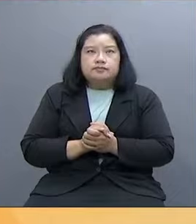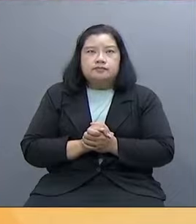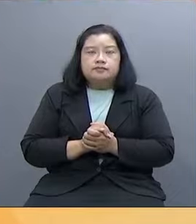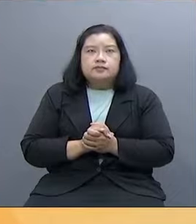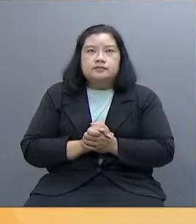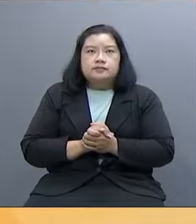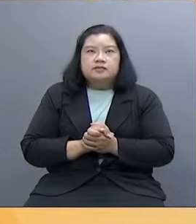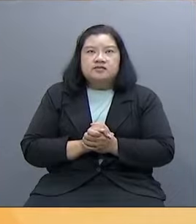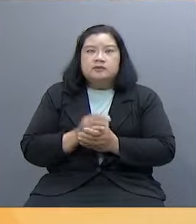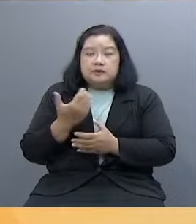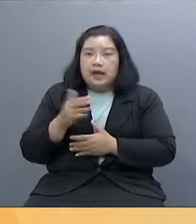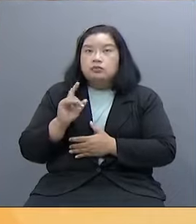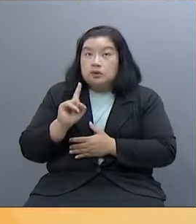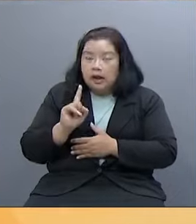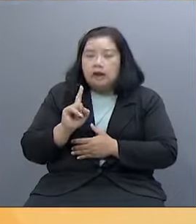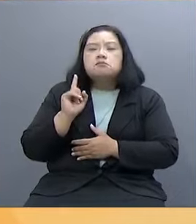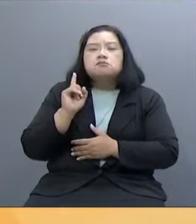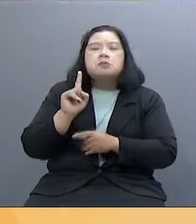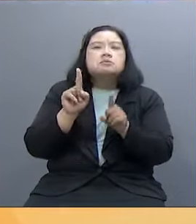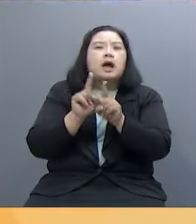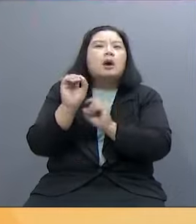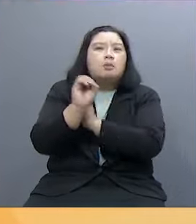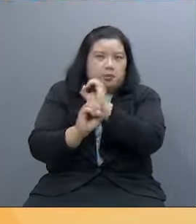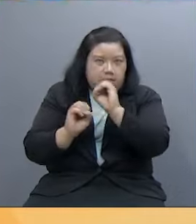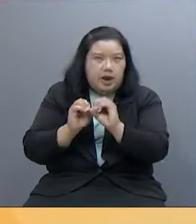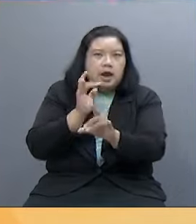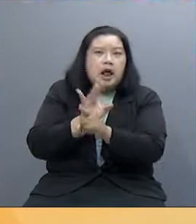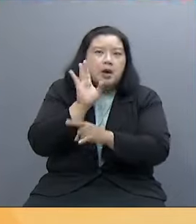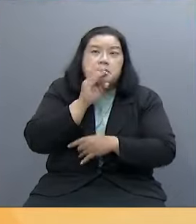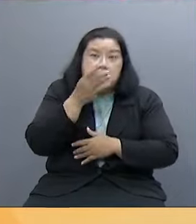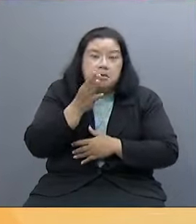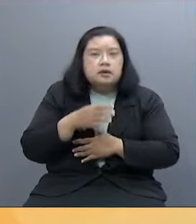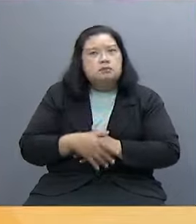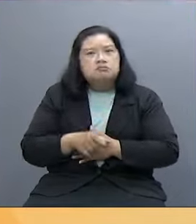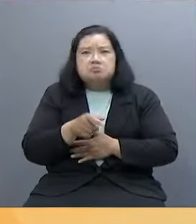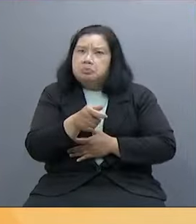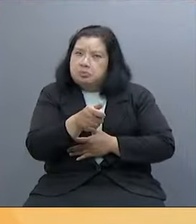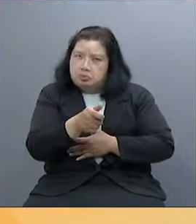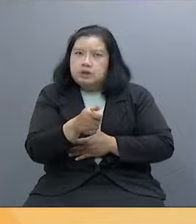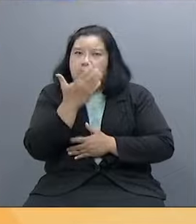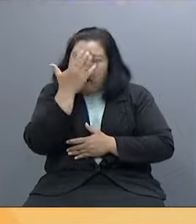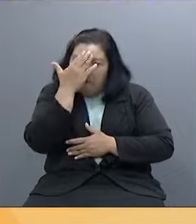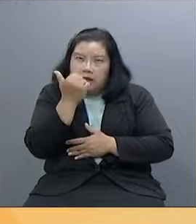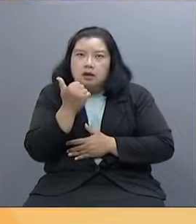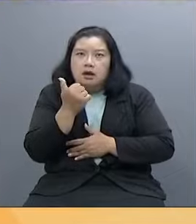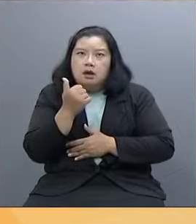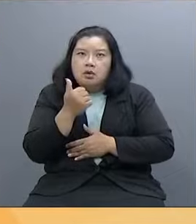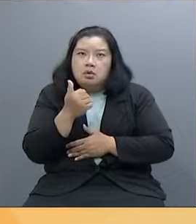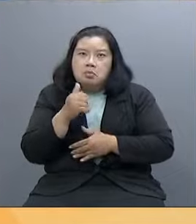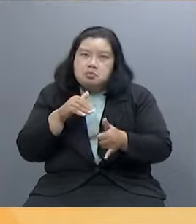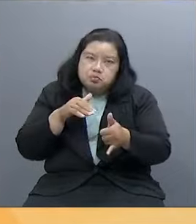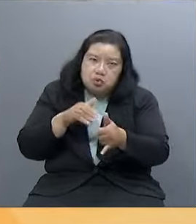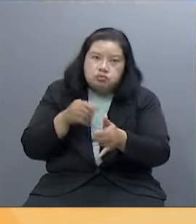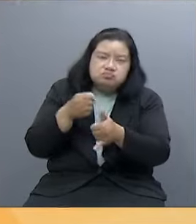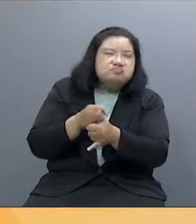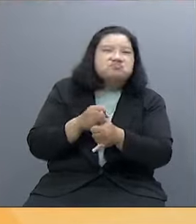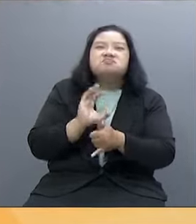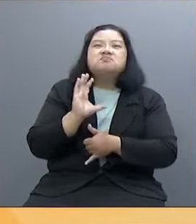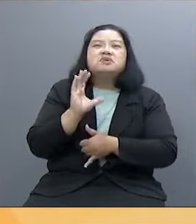างพื้นที่ปลอดภัยปราศจากแอลกอฮอล์เนี่ยพิงคิดว่าก็น่าจะเป็นปัจจัยนะที่ทำให้อุบัติเหตุน้อยลงด้วย แล้วก็เห็นว่าบ